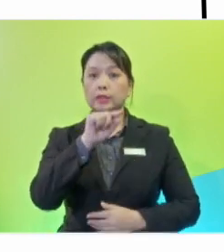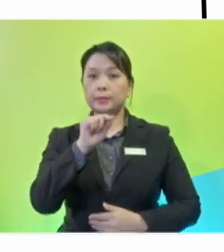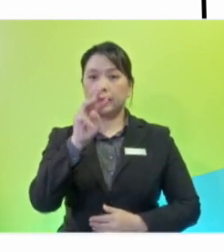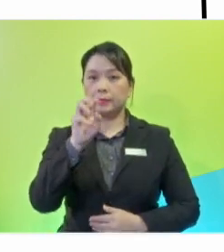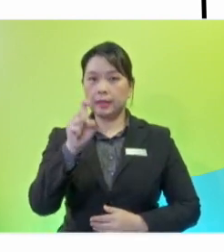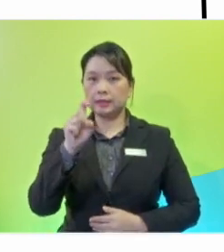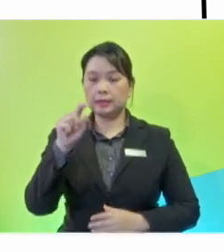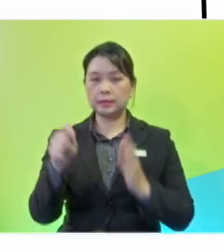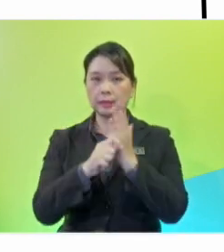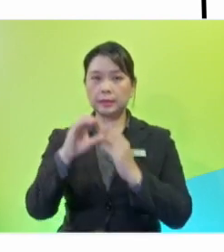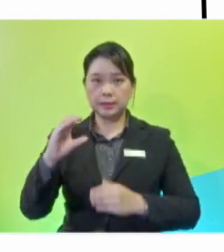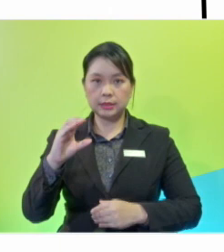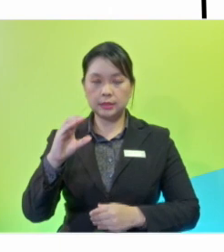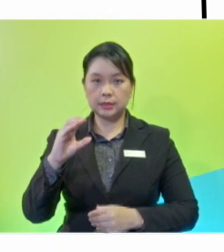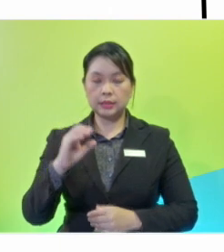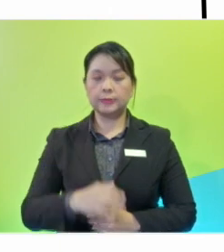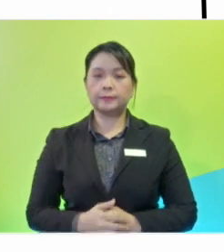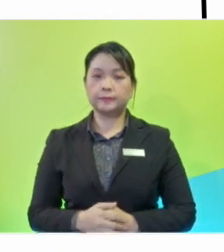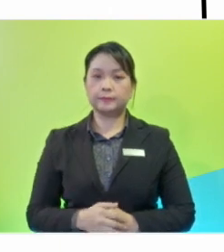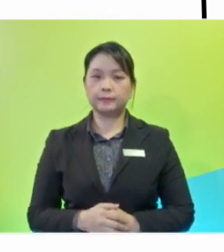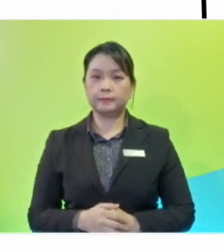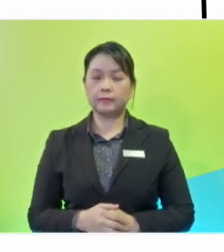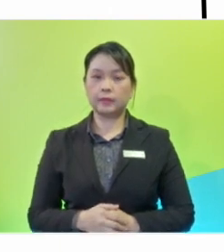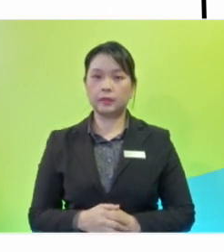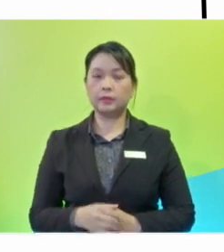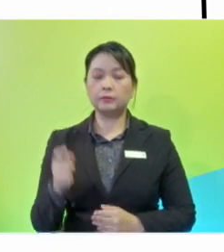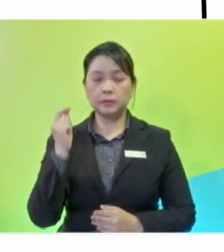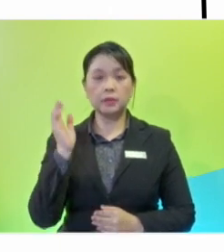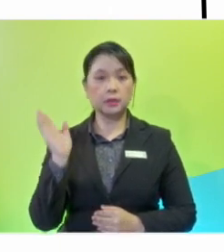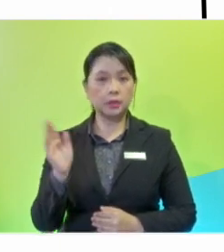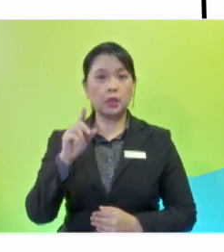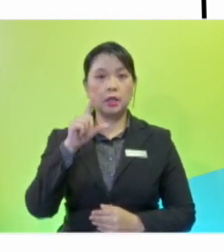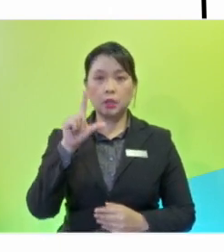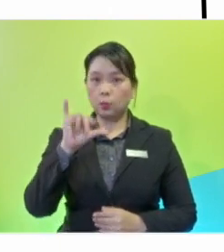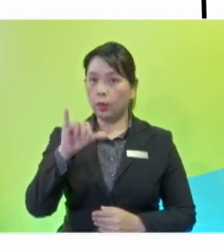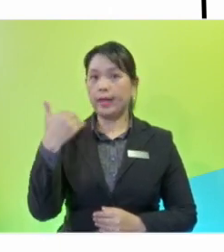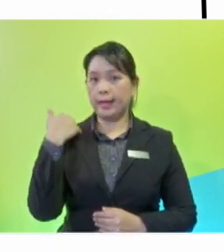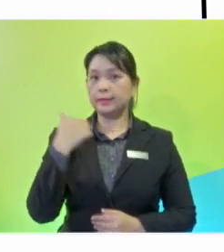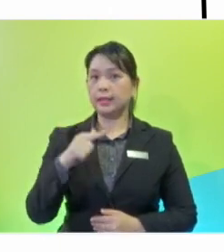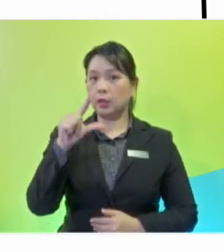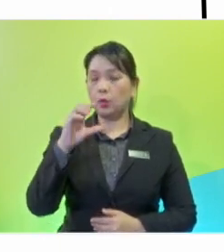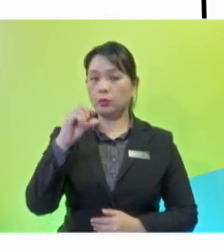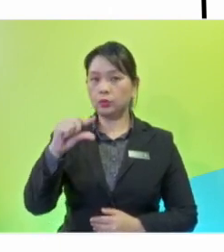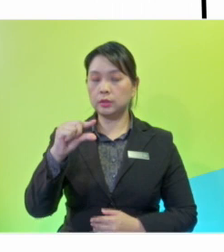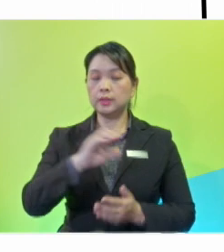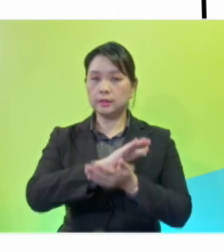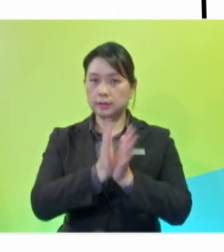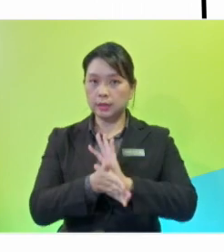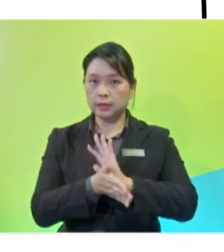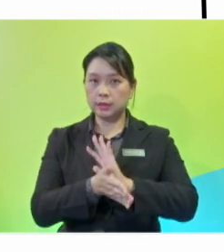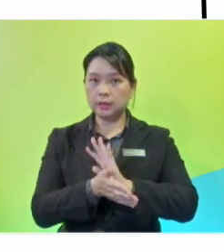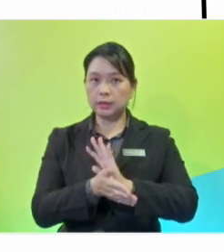y kita buka Why white kita adalah lock Oke maka kita perlu log kan oke maksudnya